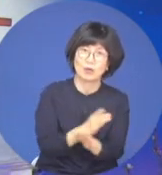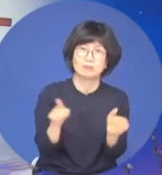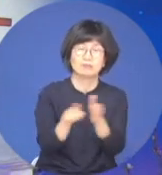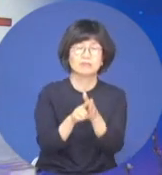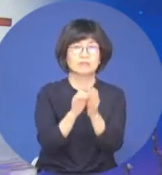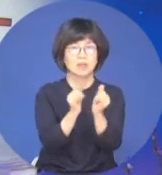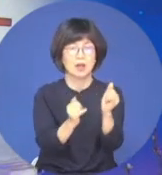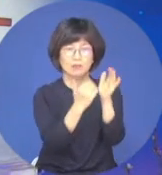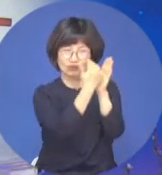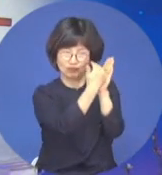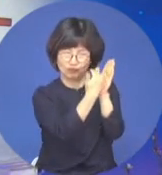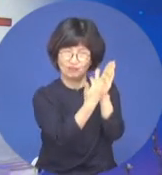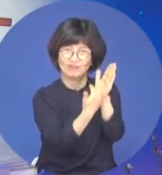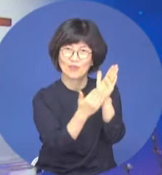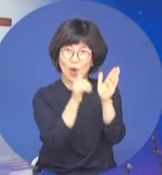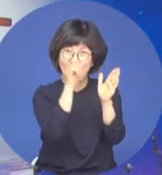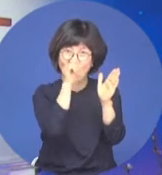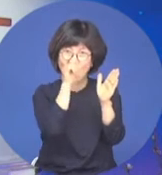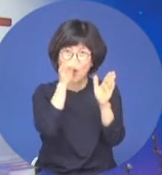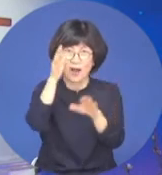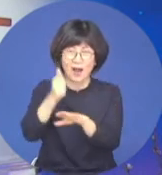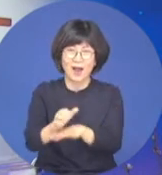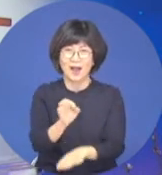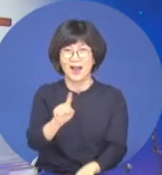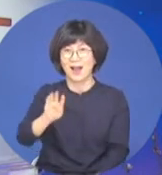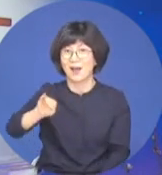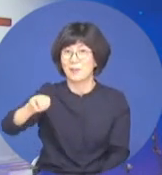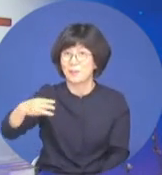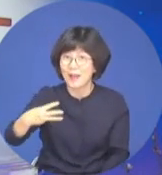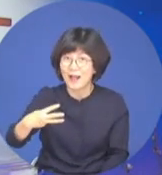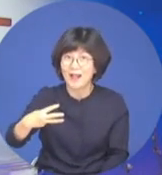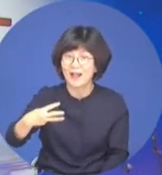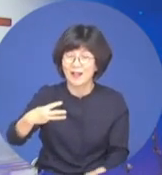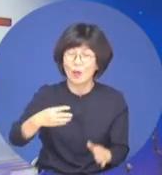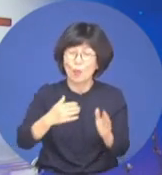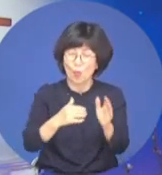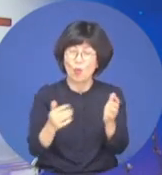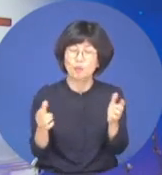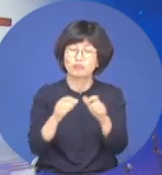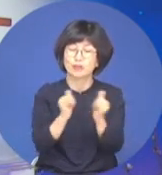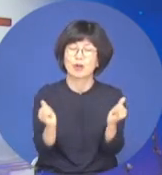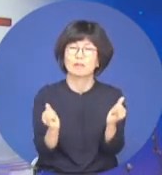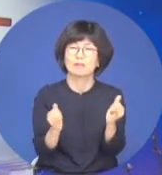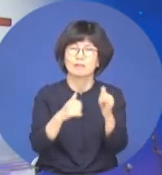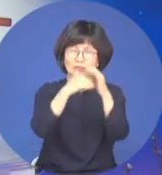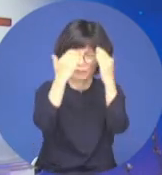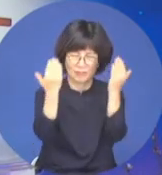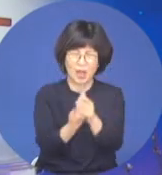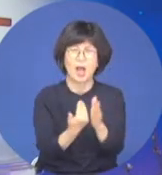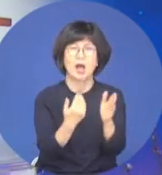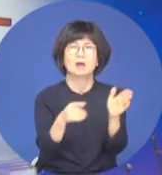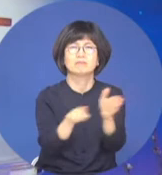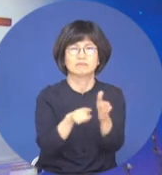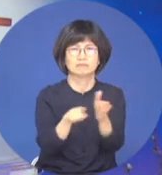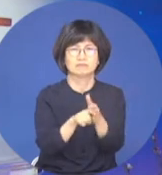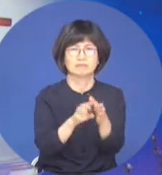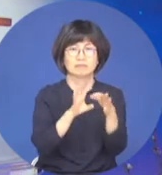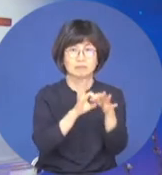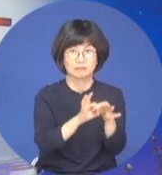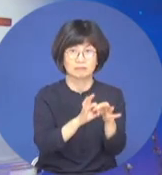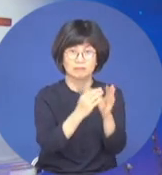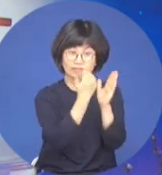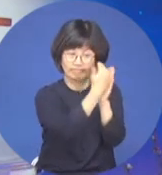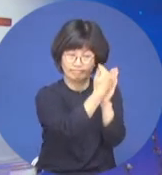줘요. 심지어는 아벨에 가는 이야기도 하고 에녹에 가는 이야기도 다 믿음의 사람을 설명해 주고 있는데 그 믿음의 사람들을